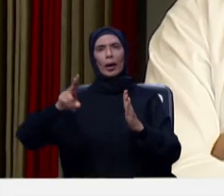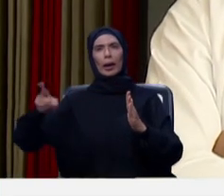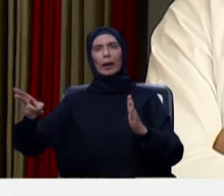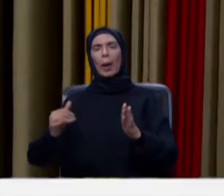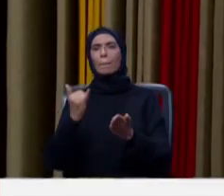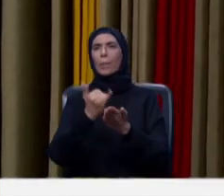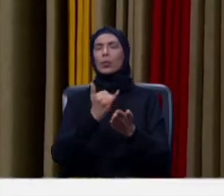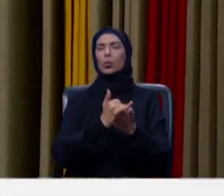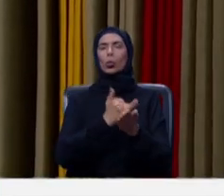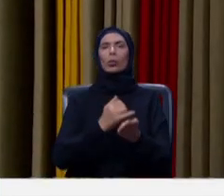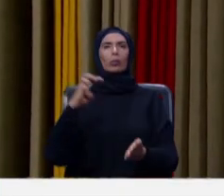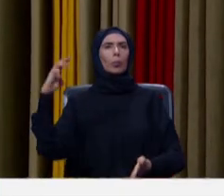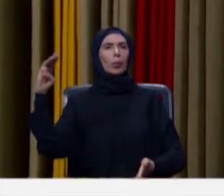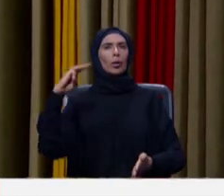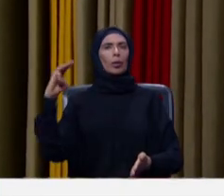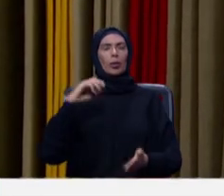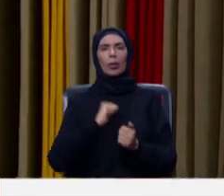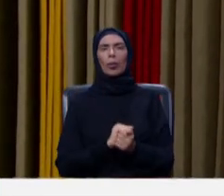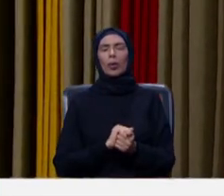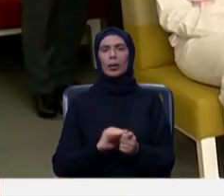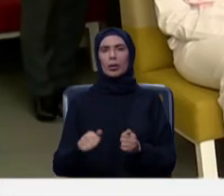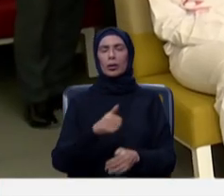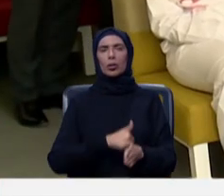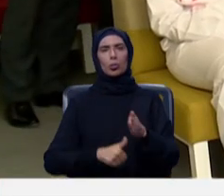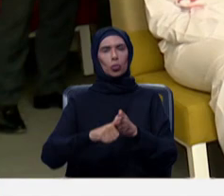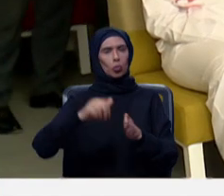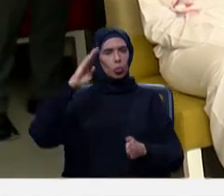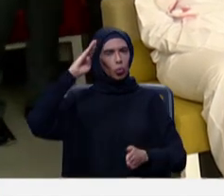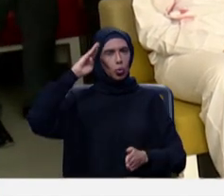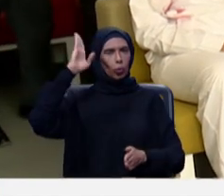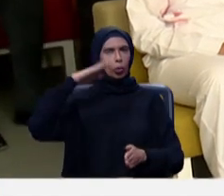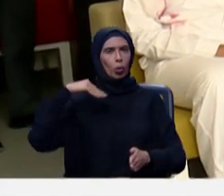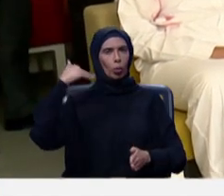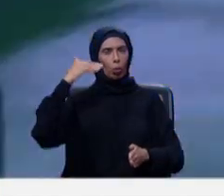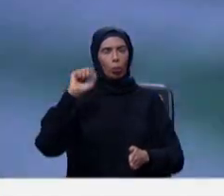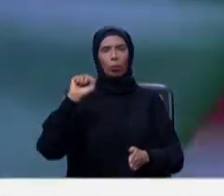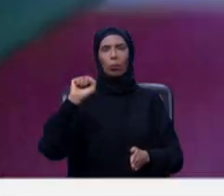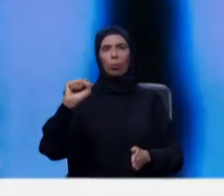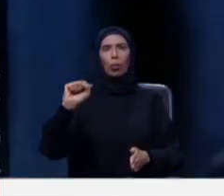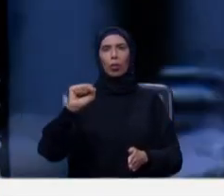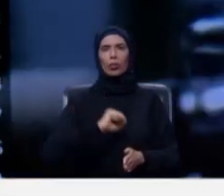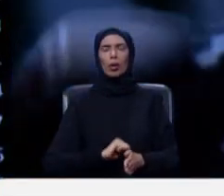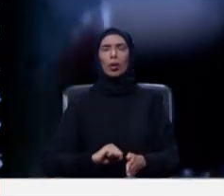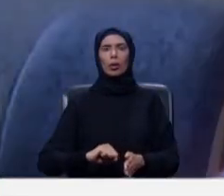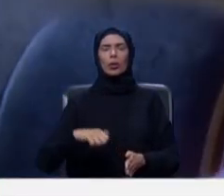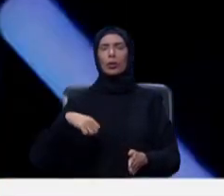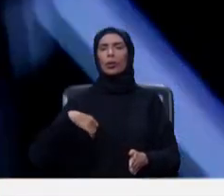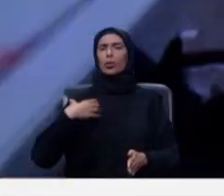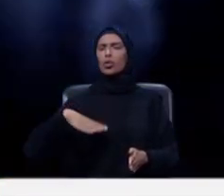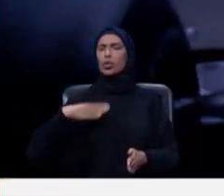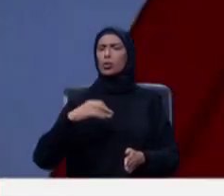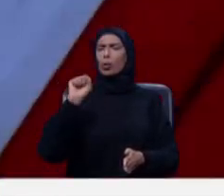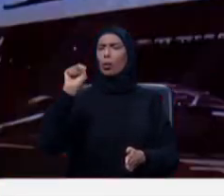الشركة. من جانبه قدمت تيريزا كارلسون جزيل شكرها وتقديرها إلى سمو الشيخ ناصر بن حمد الخليفة على هذه